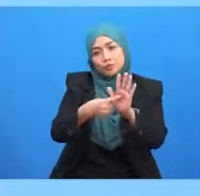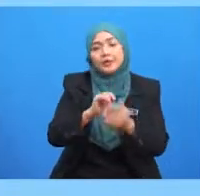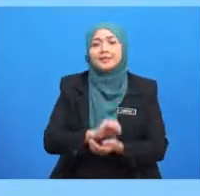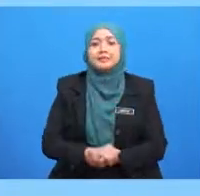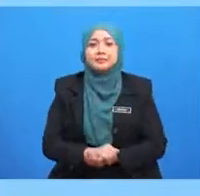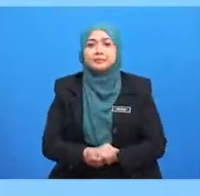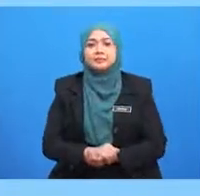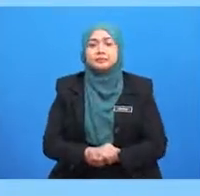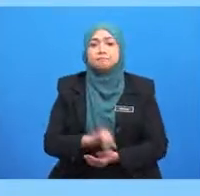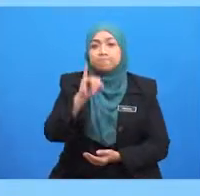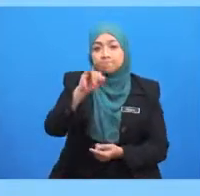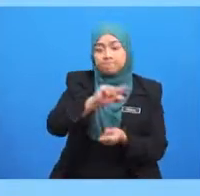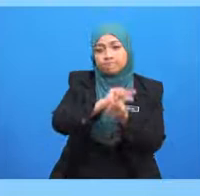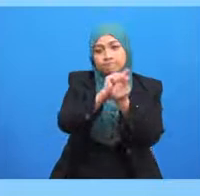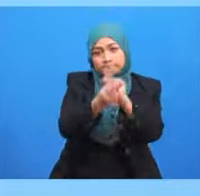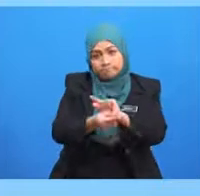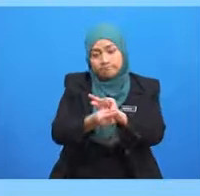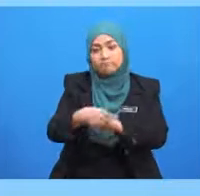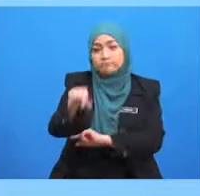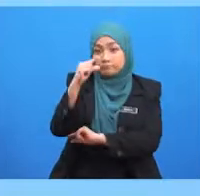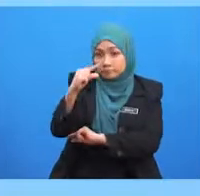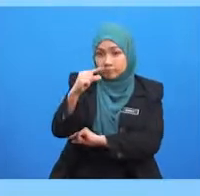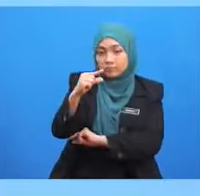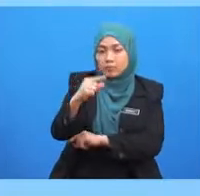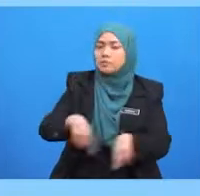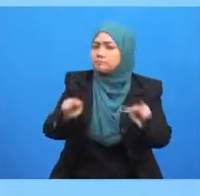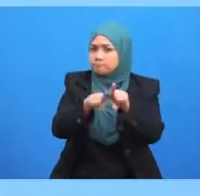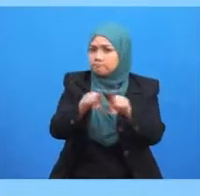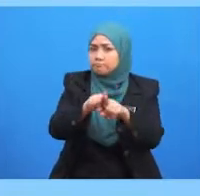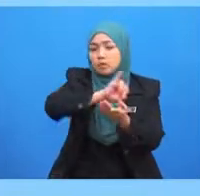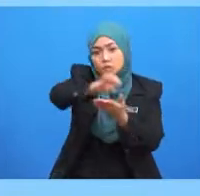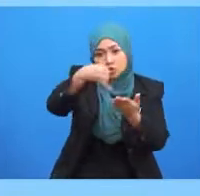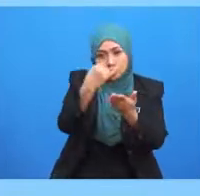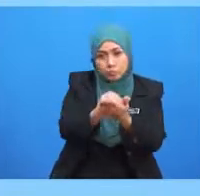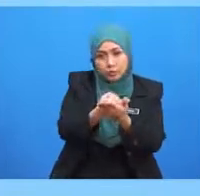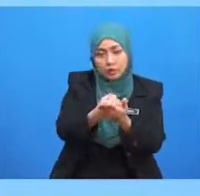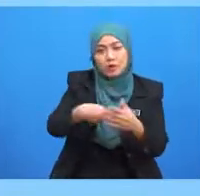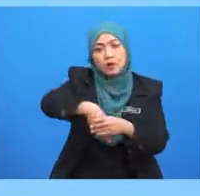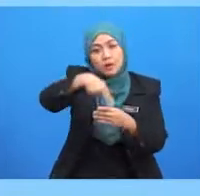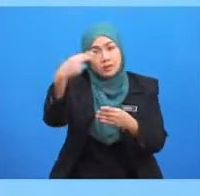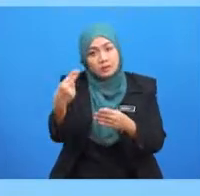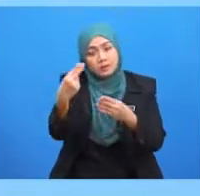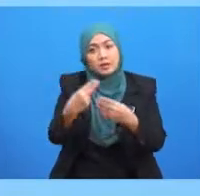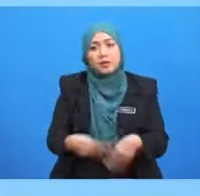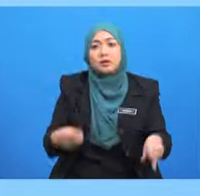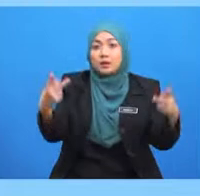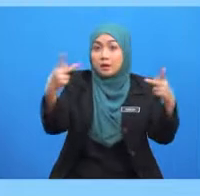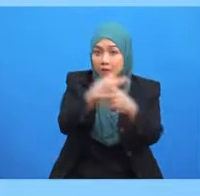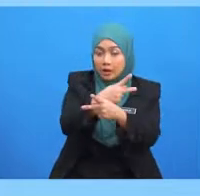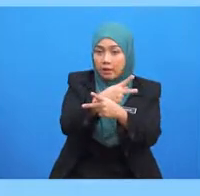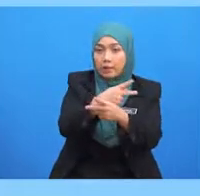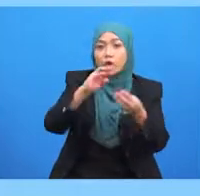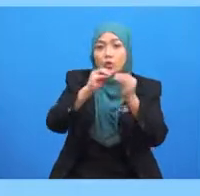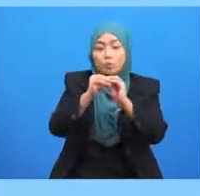indeks gubahan = Hai jumlah hasil darab numbur indeks